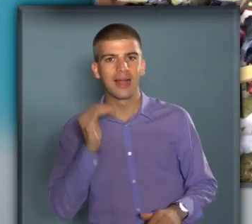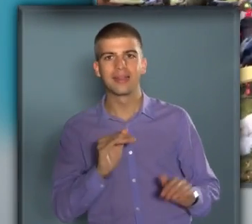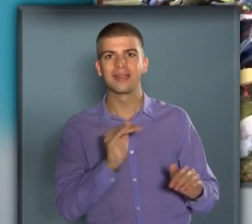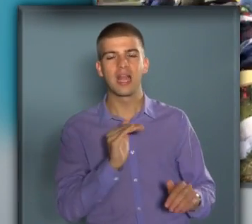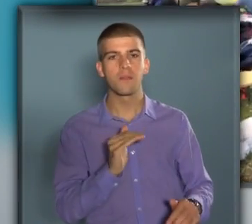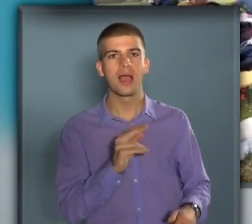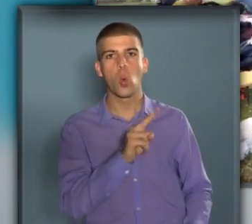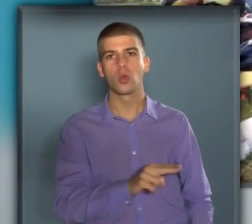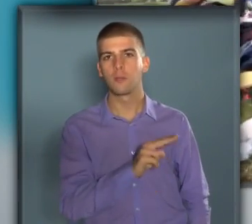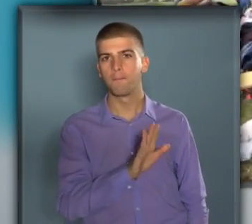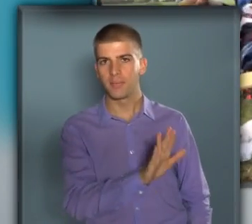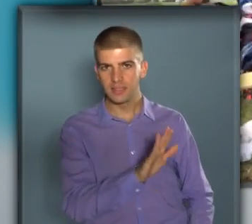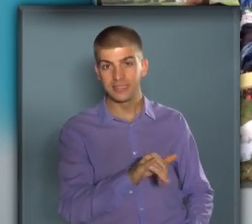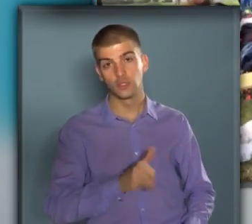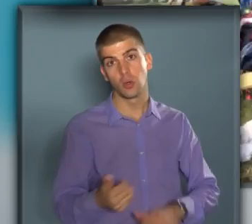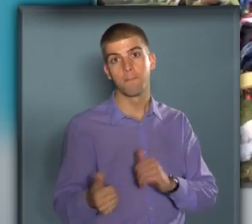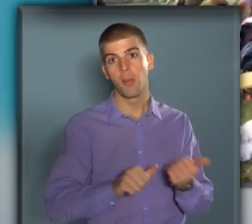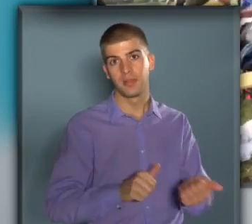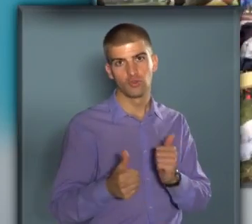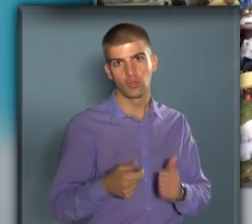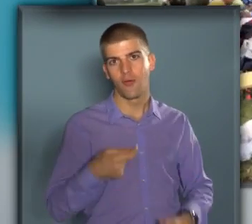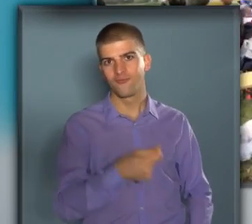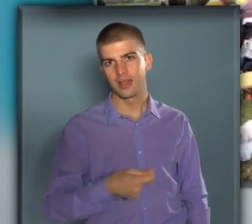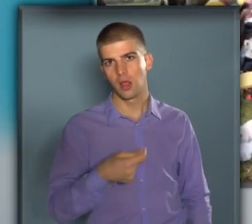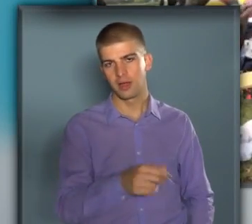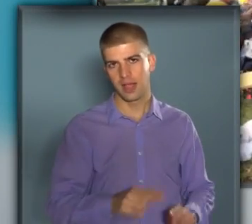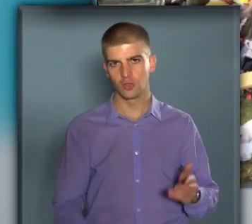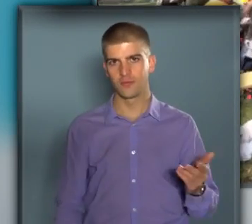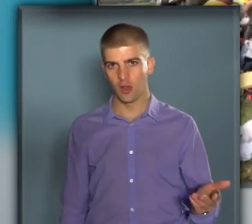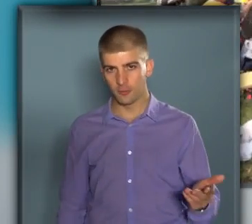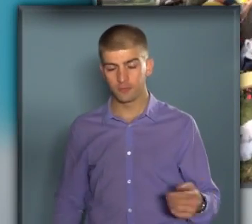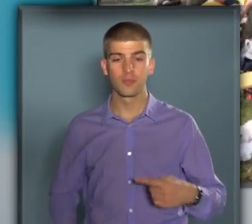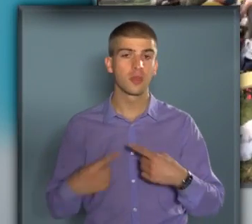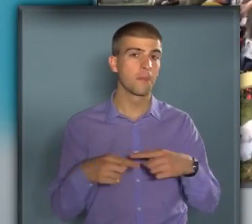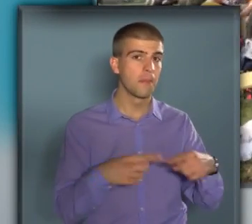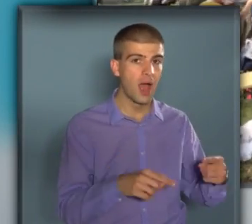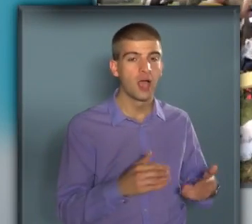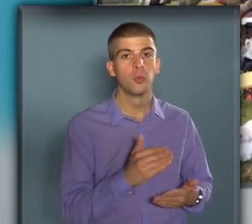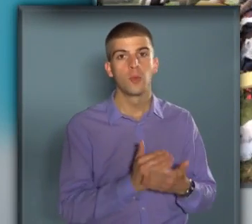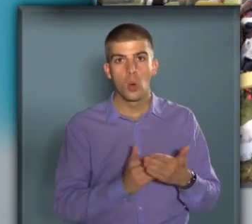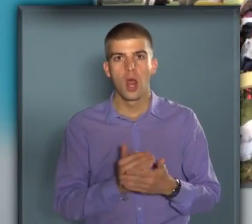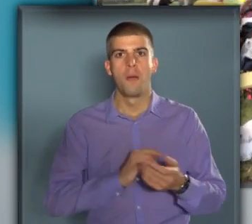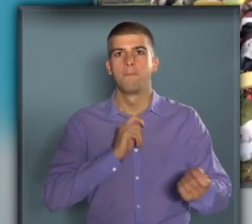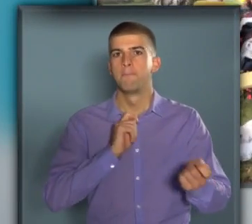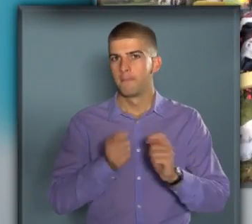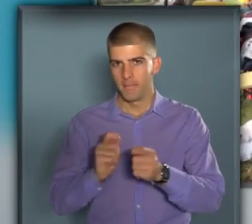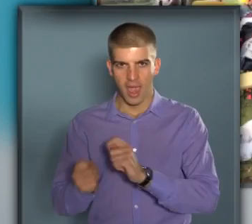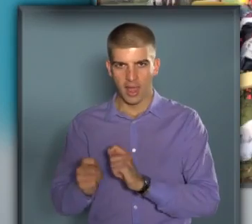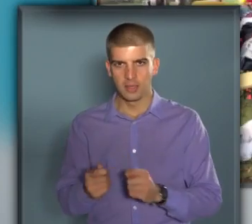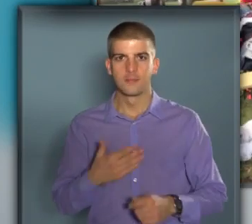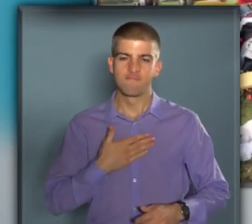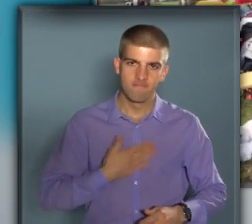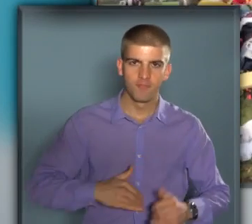lévő gyermekhospice az a baptista szeretetszolgálatnak a fenntartásában működik. Úgyhogy különböző programokkal és